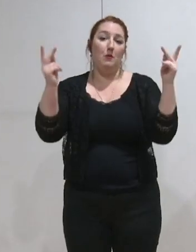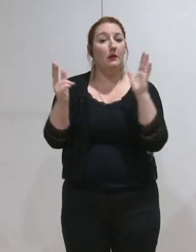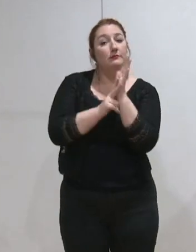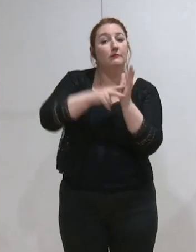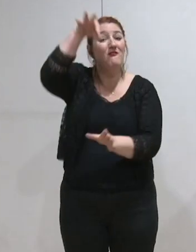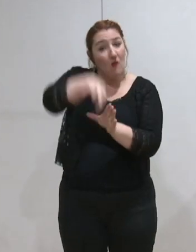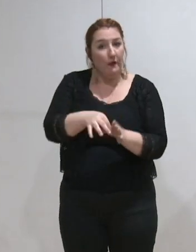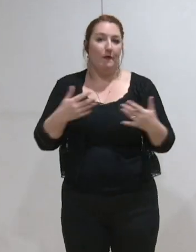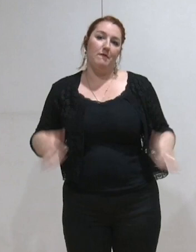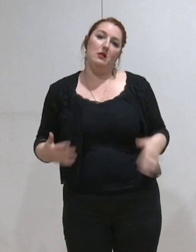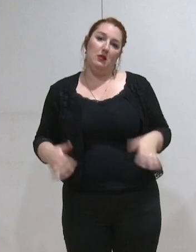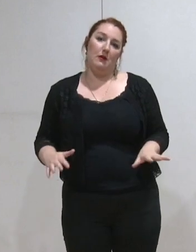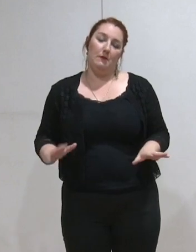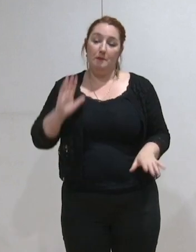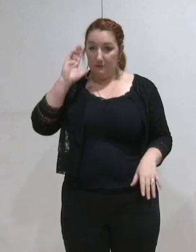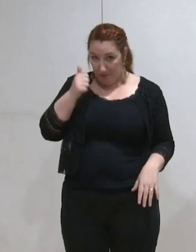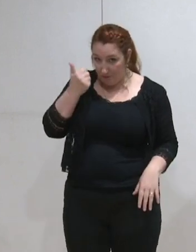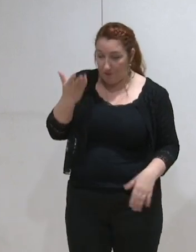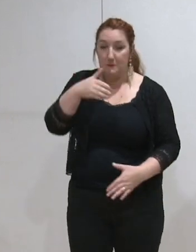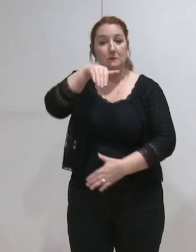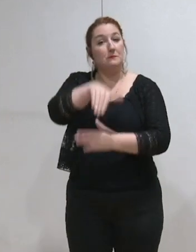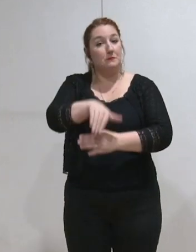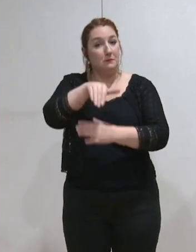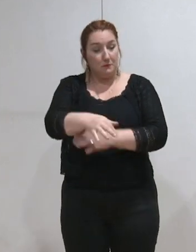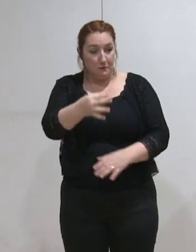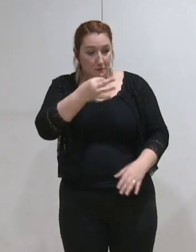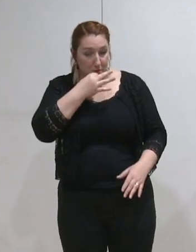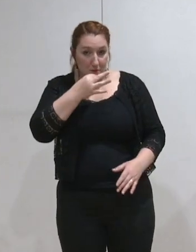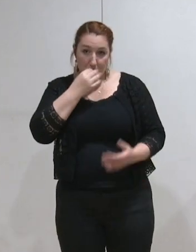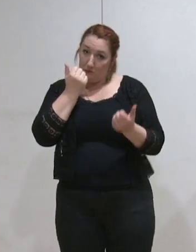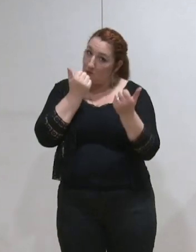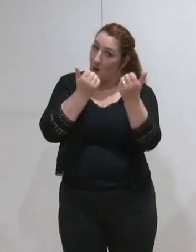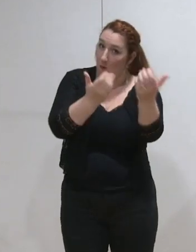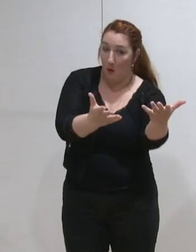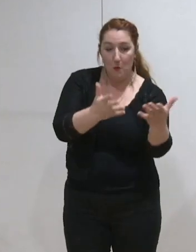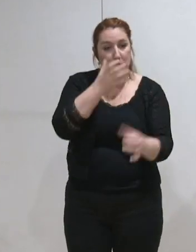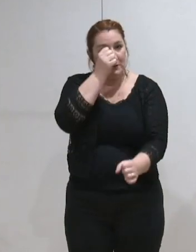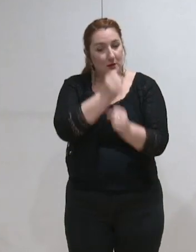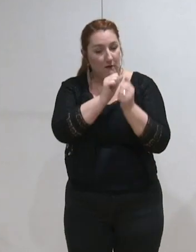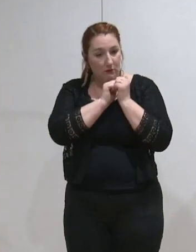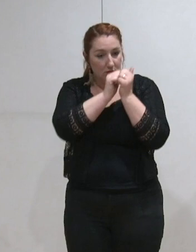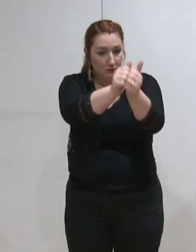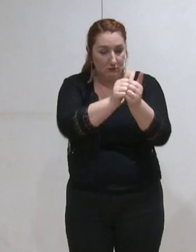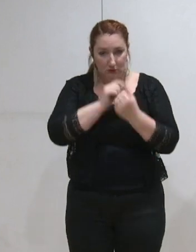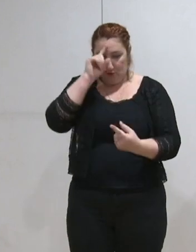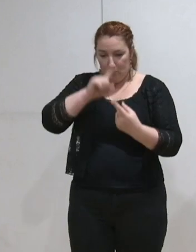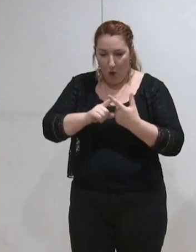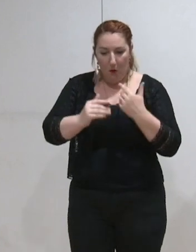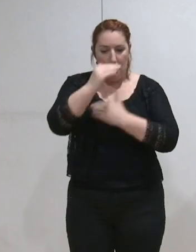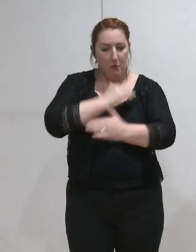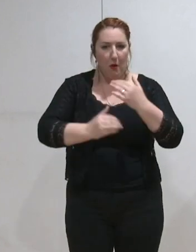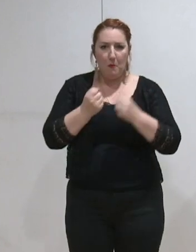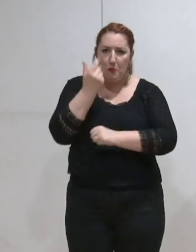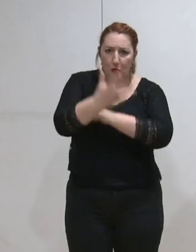c'est pourquoi nous vous proposons ce soir de travailler ensemble à la réalisation d'un plan pluriannuel de développement de